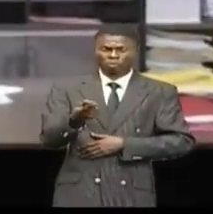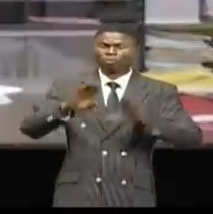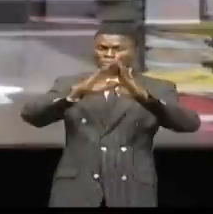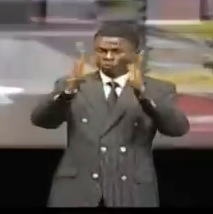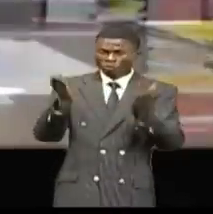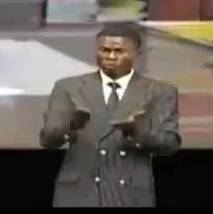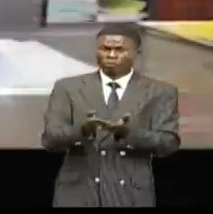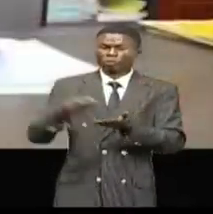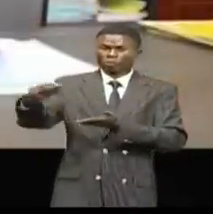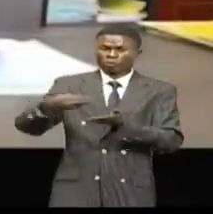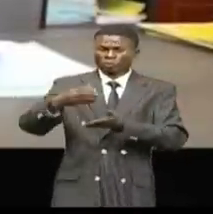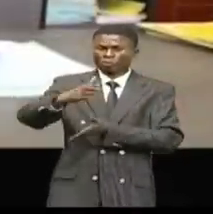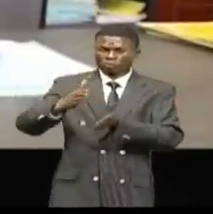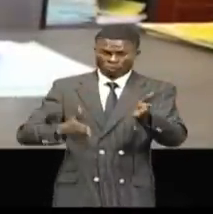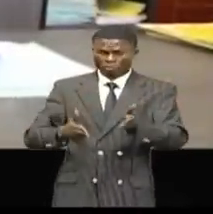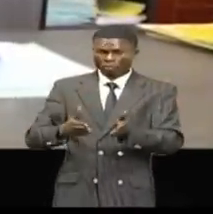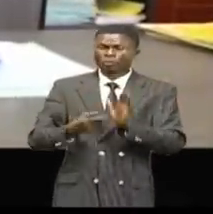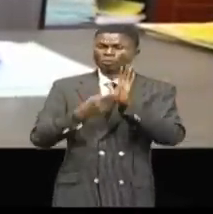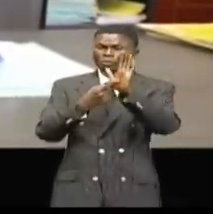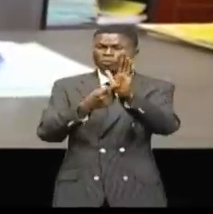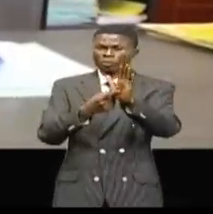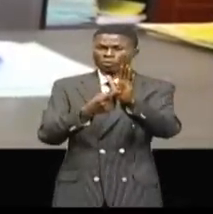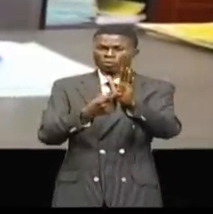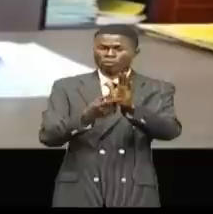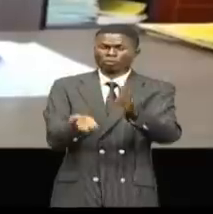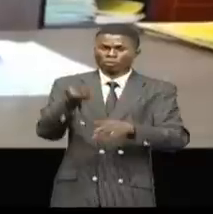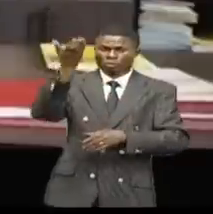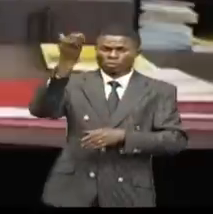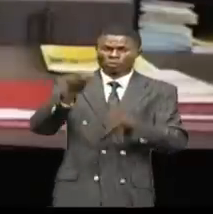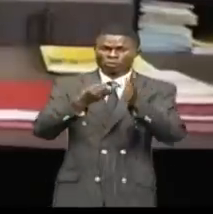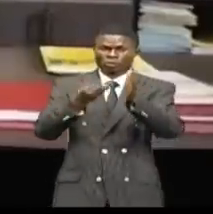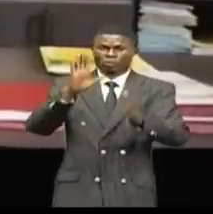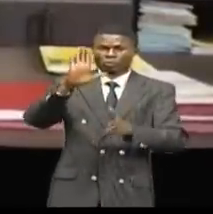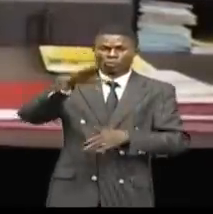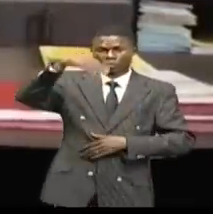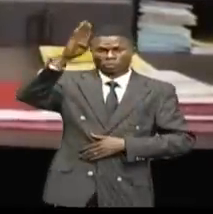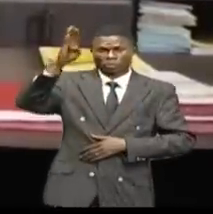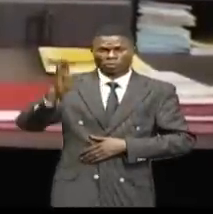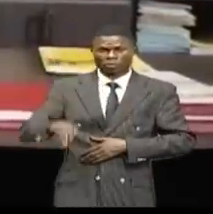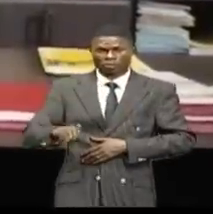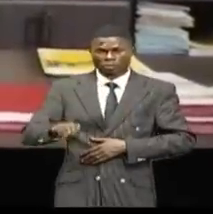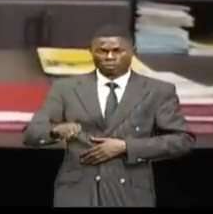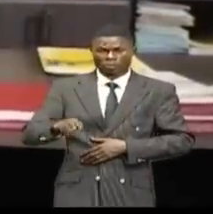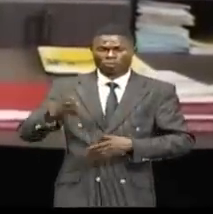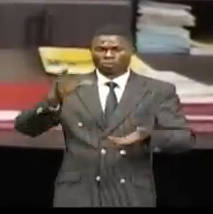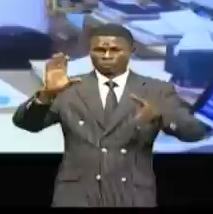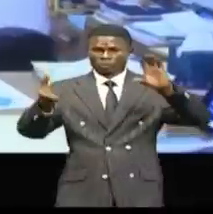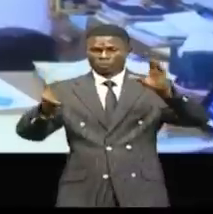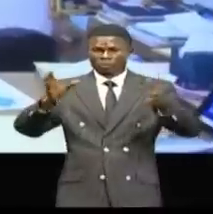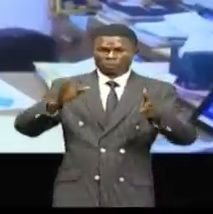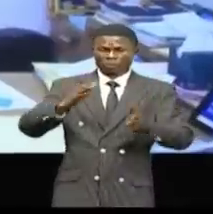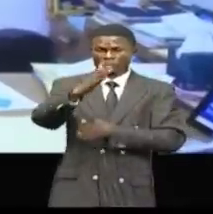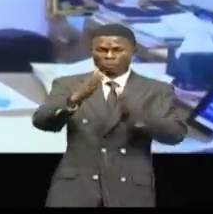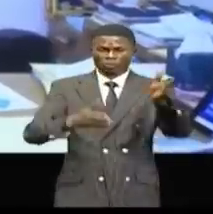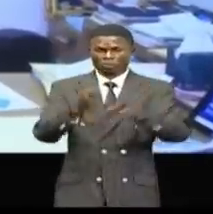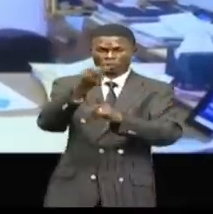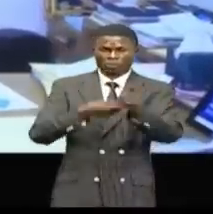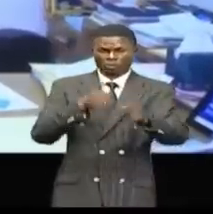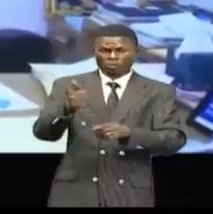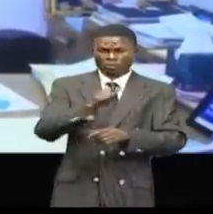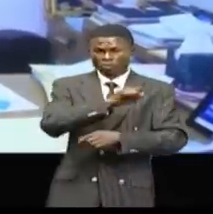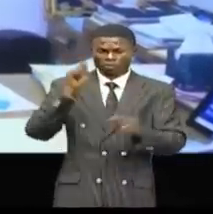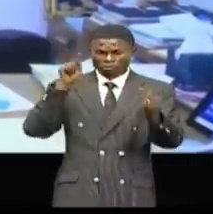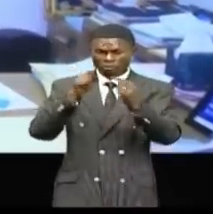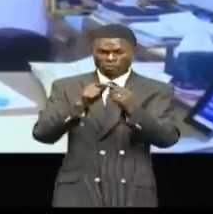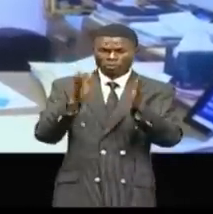de ces recettes représente une augmentation de 65% en comparaison avec les recettes de janvier à